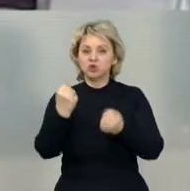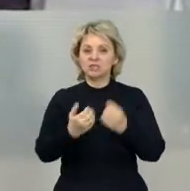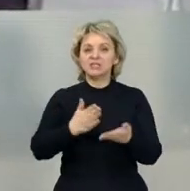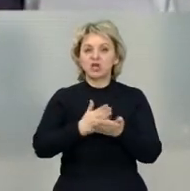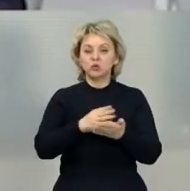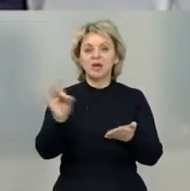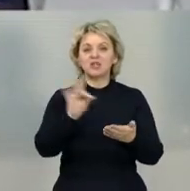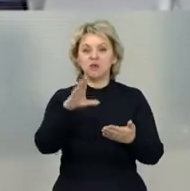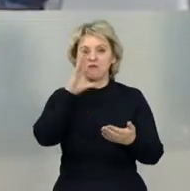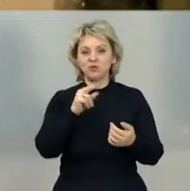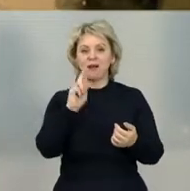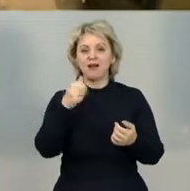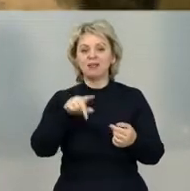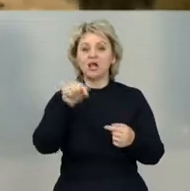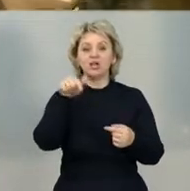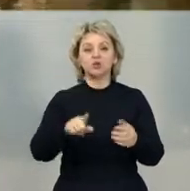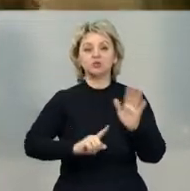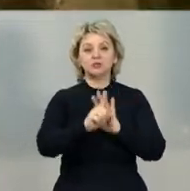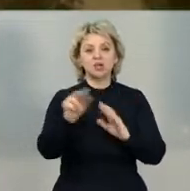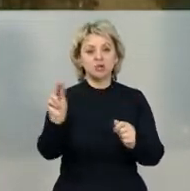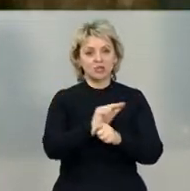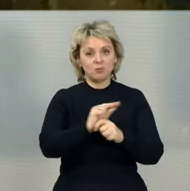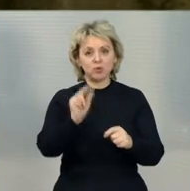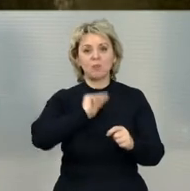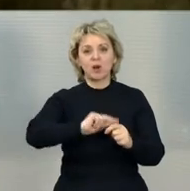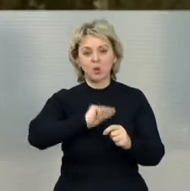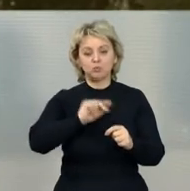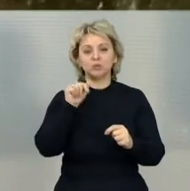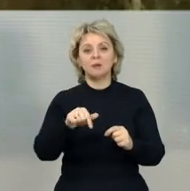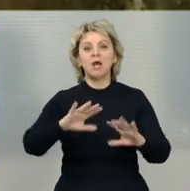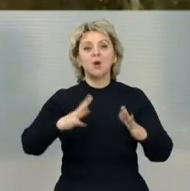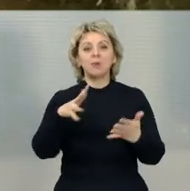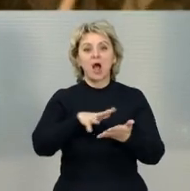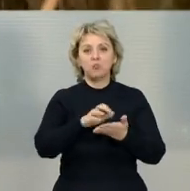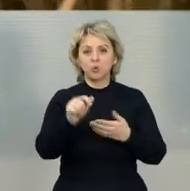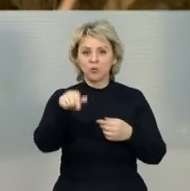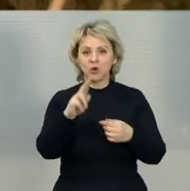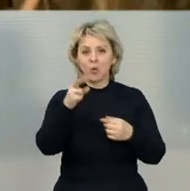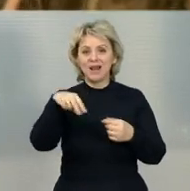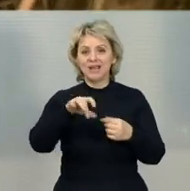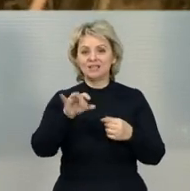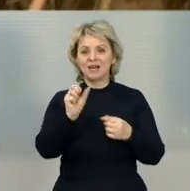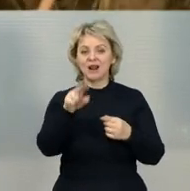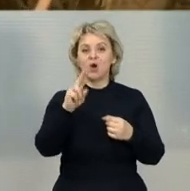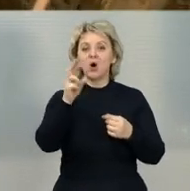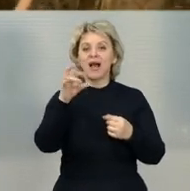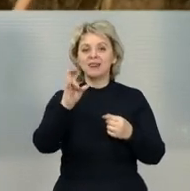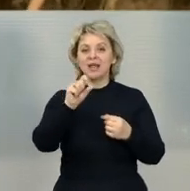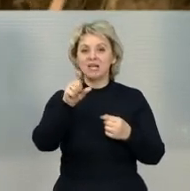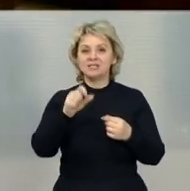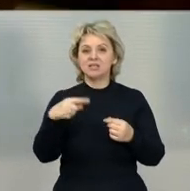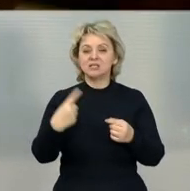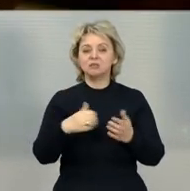сотрудники Ростовского водоканала и тут же приступили к ремонтным работам. Произошел обвал коллектора канализационного, диаметр